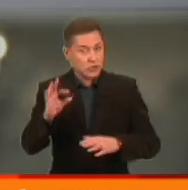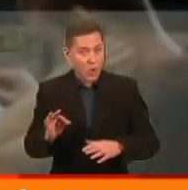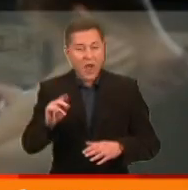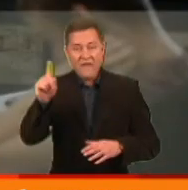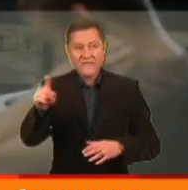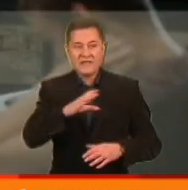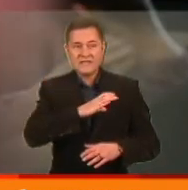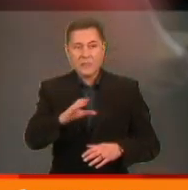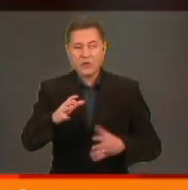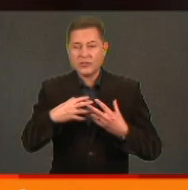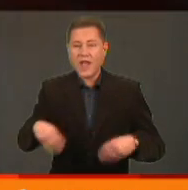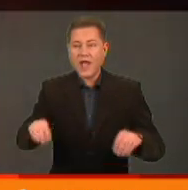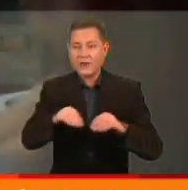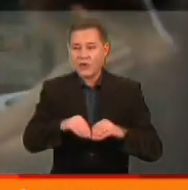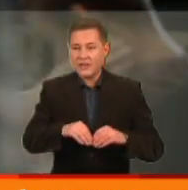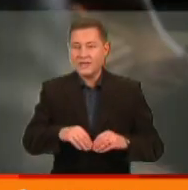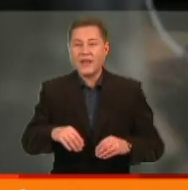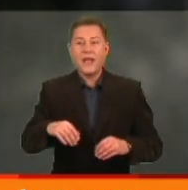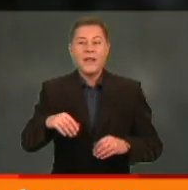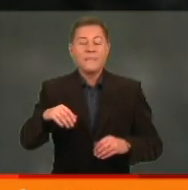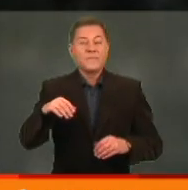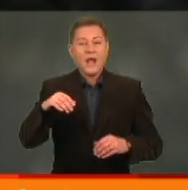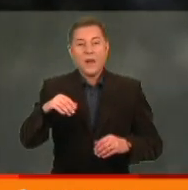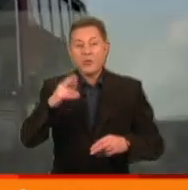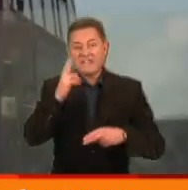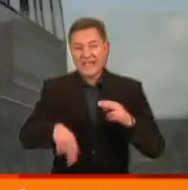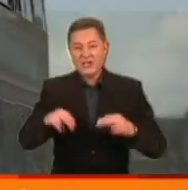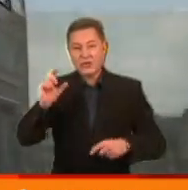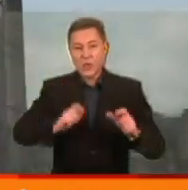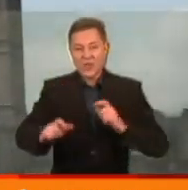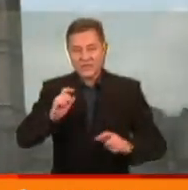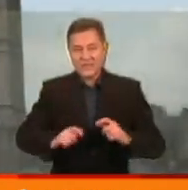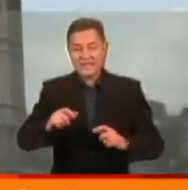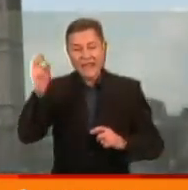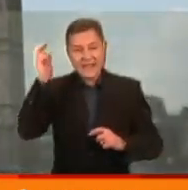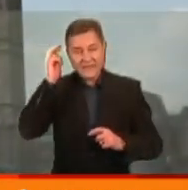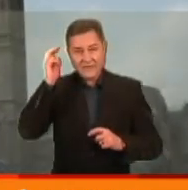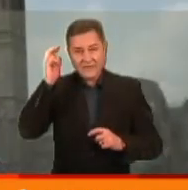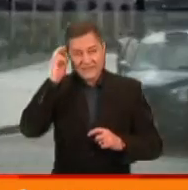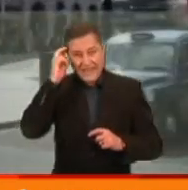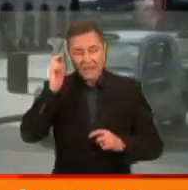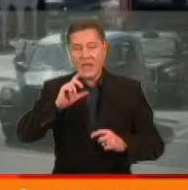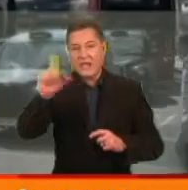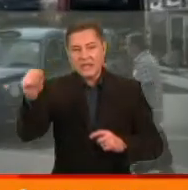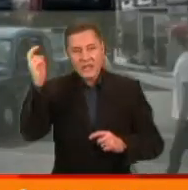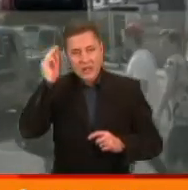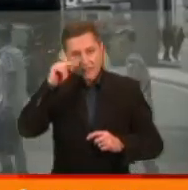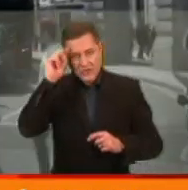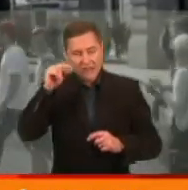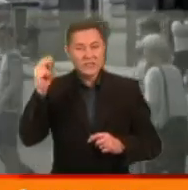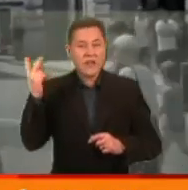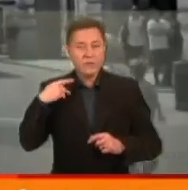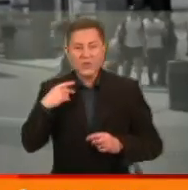із заможної родини, його майбутнє, здавалося б, уже визначене. По закінченню університету в Києві їде навчатися в Лондон. Але там гроші